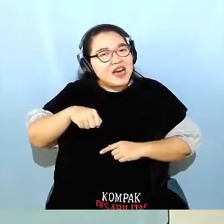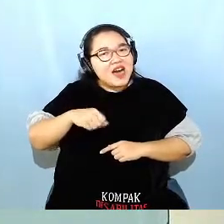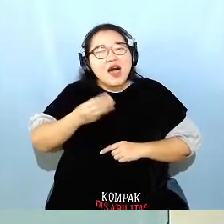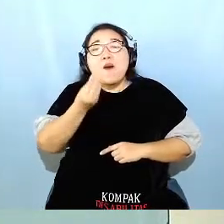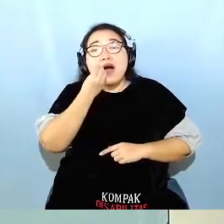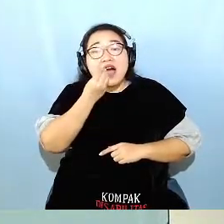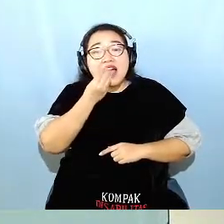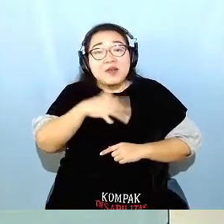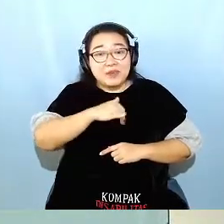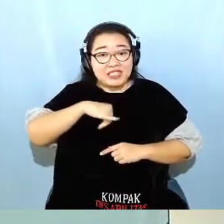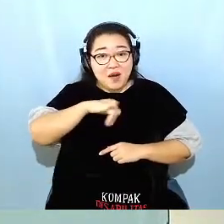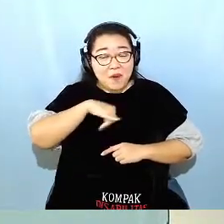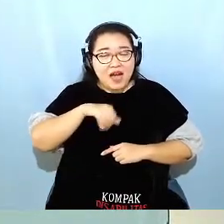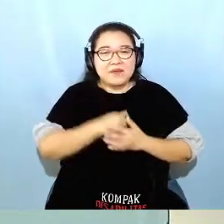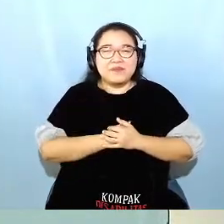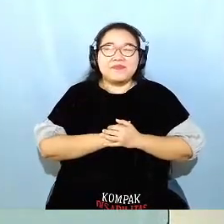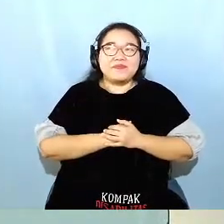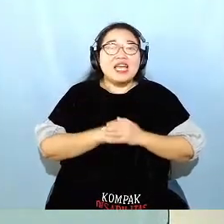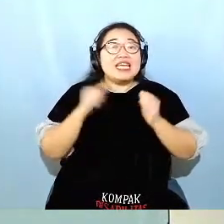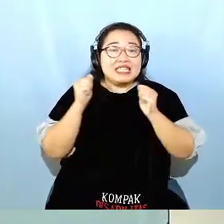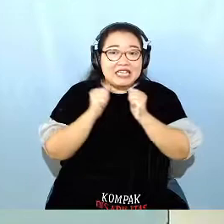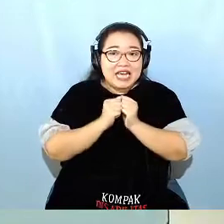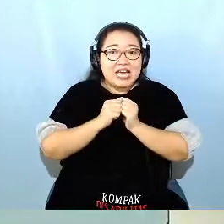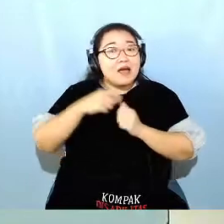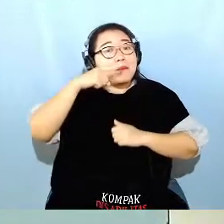untuk sarana bisa makan bersama.